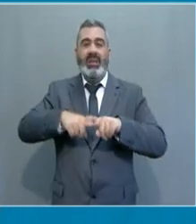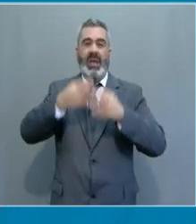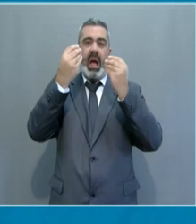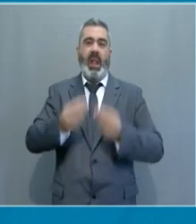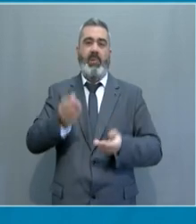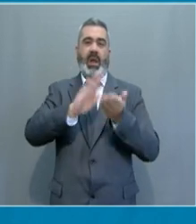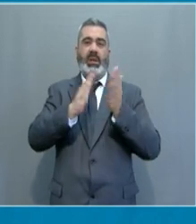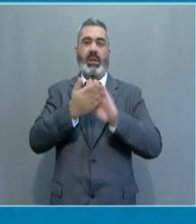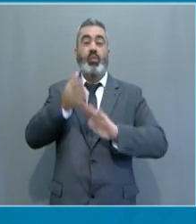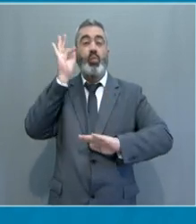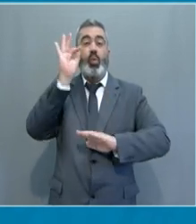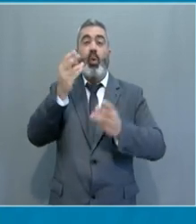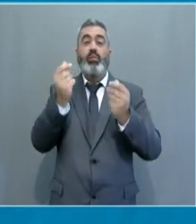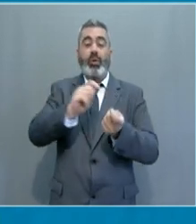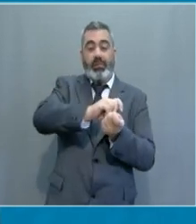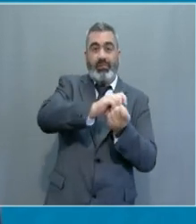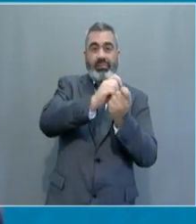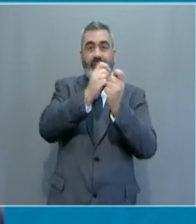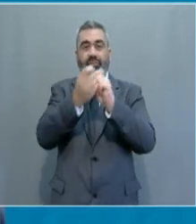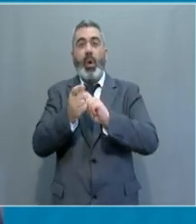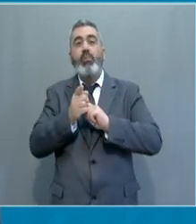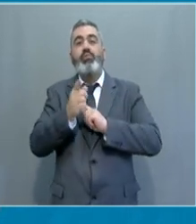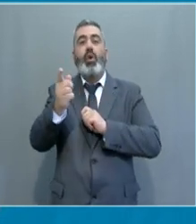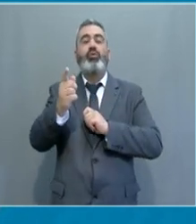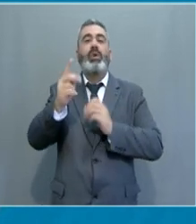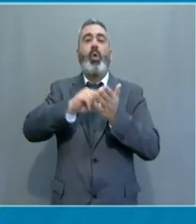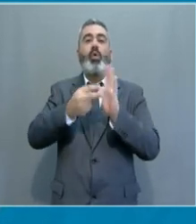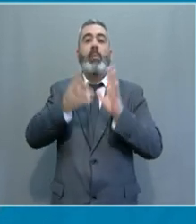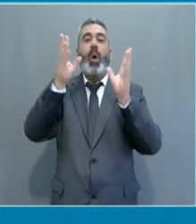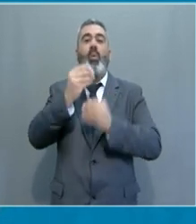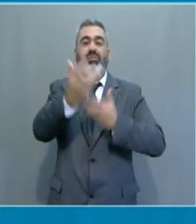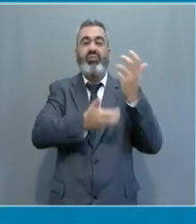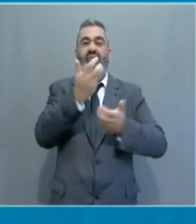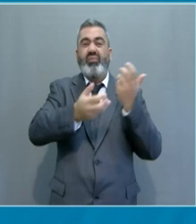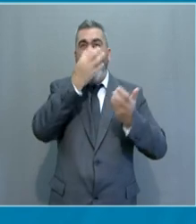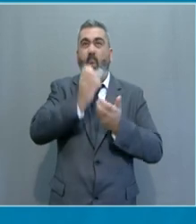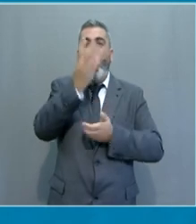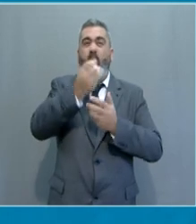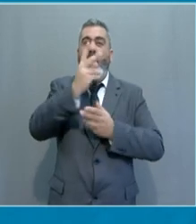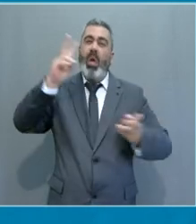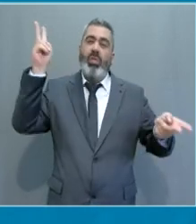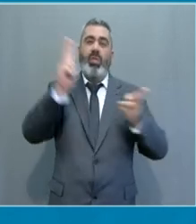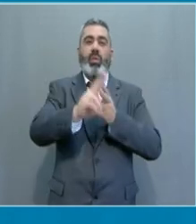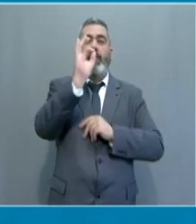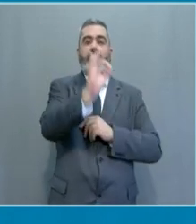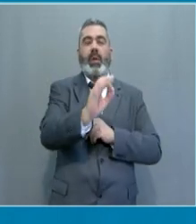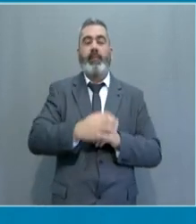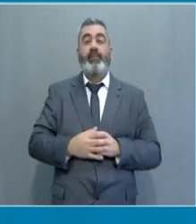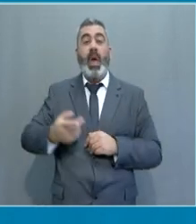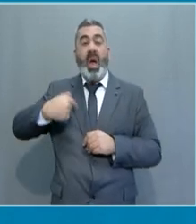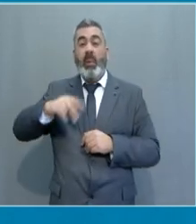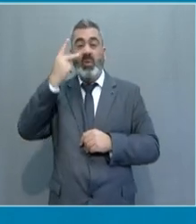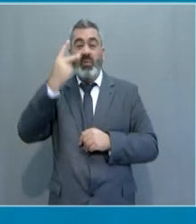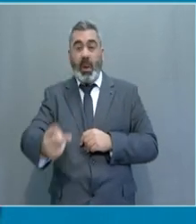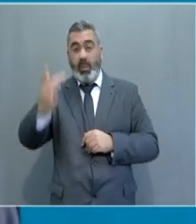για την ενεργειακή μετάβαση και για την μετάβαση στην οικονομία μηδενικού άνθρακα. Για εμάς η Κοζάνη, η Δυτική Μακεδονία,